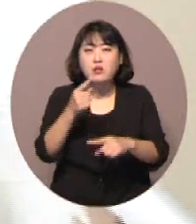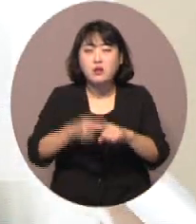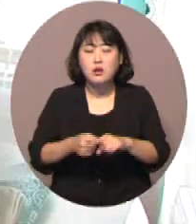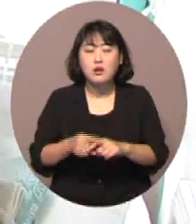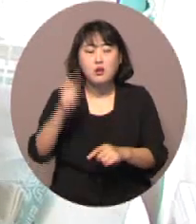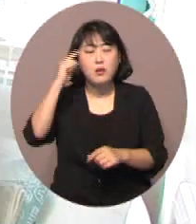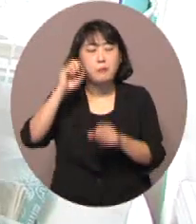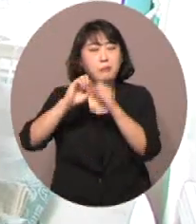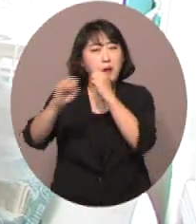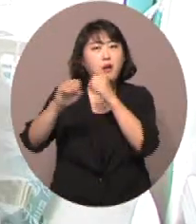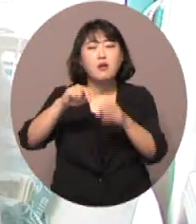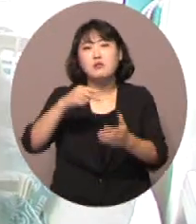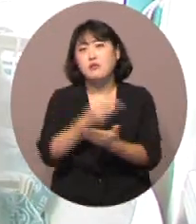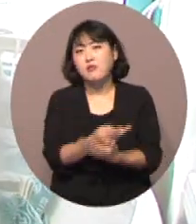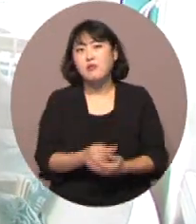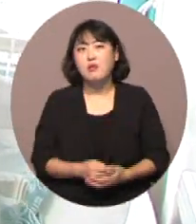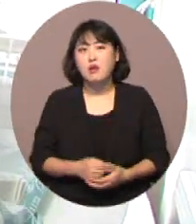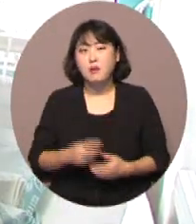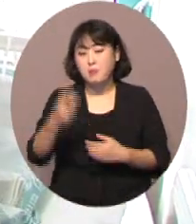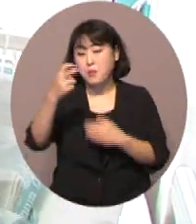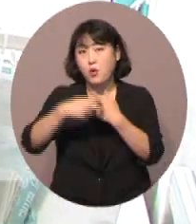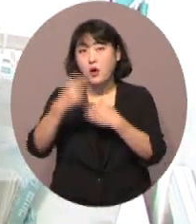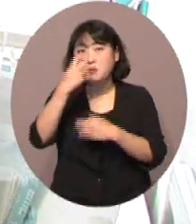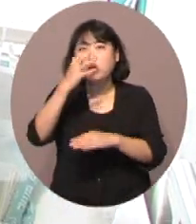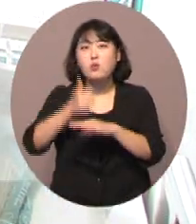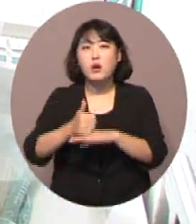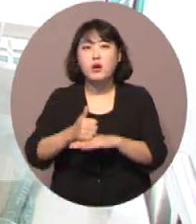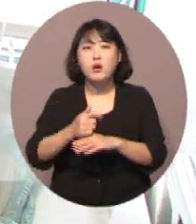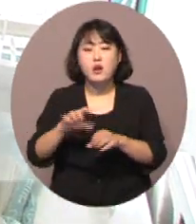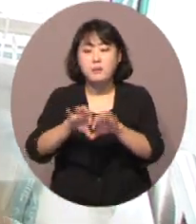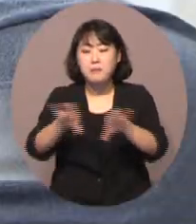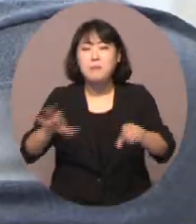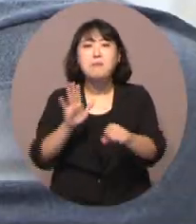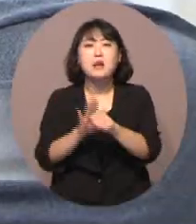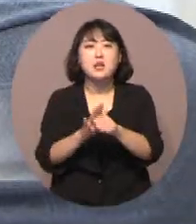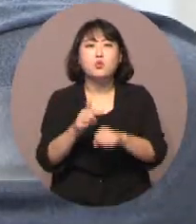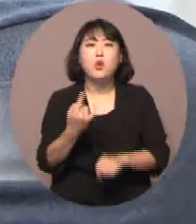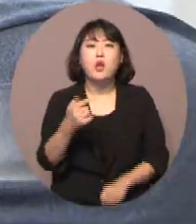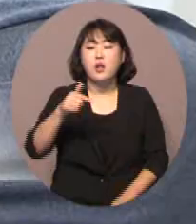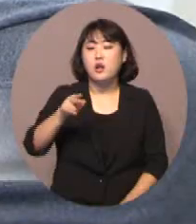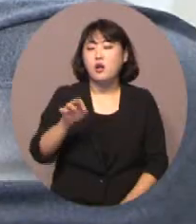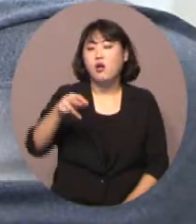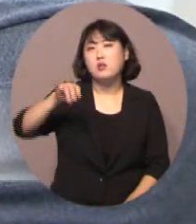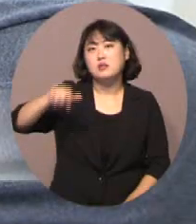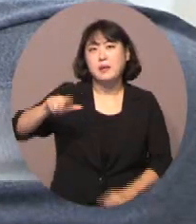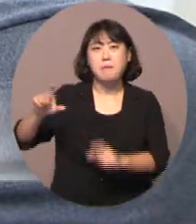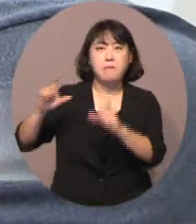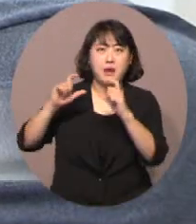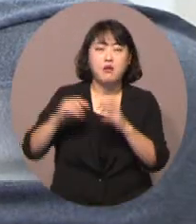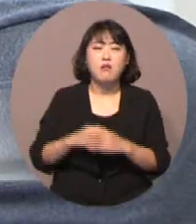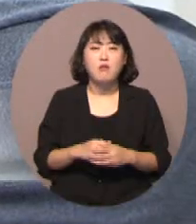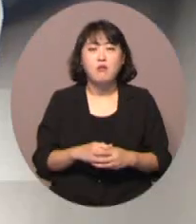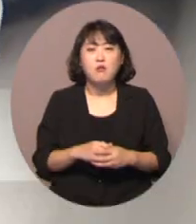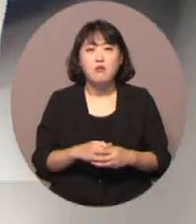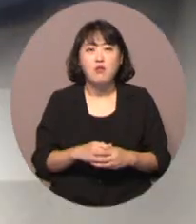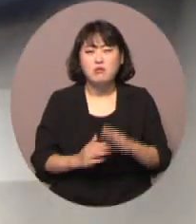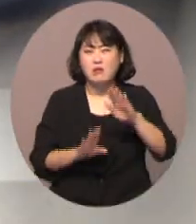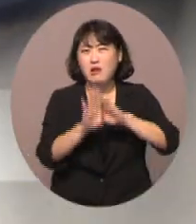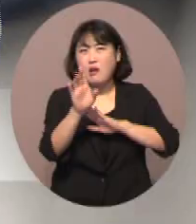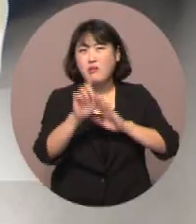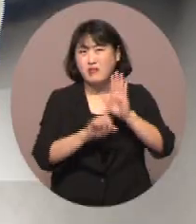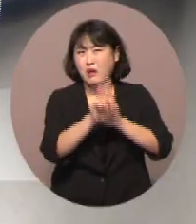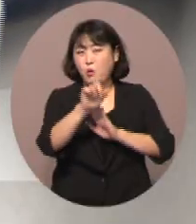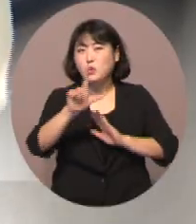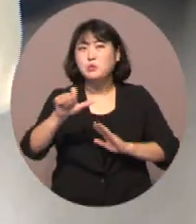진단 결과 뇌혈관이 막히는 뇌경색이라는 판정을 받았습니다. 한낮 기온이 35도를 웃도는 날씨에